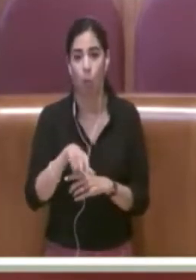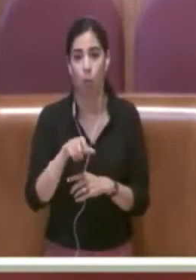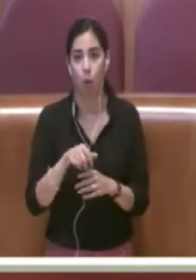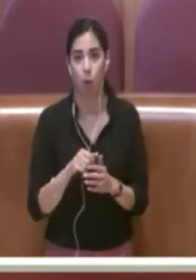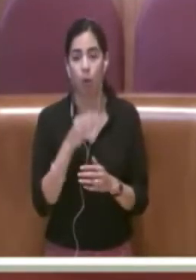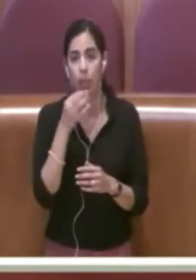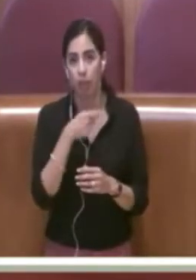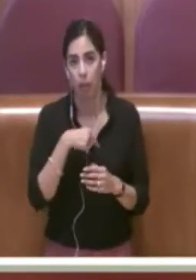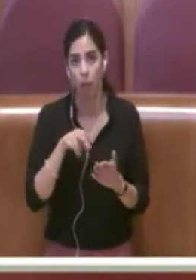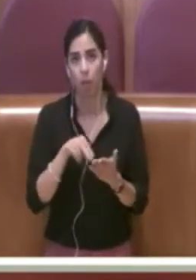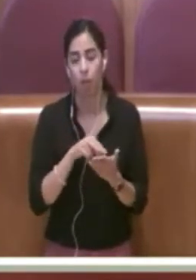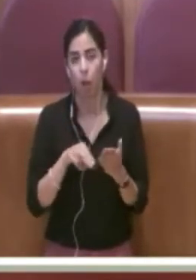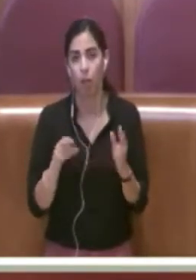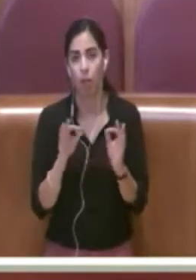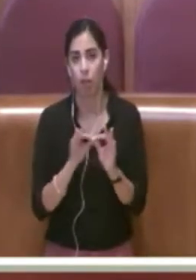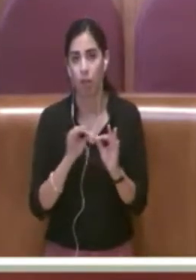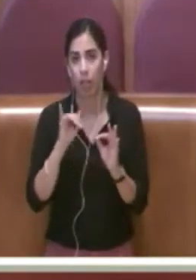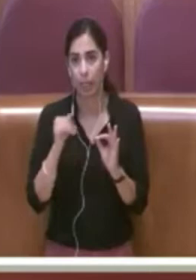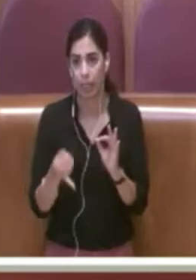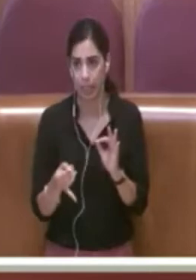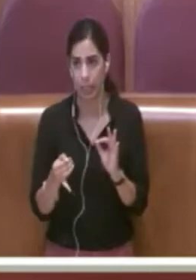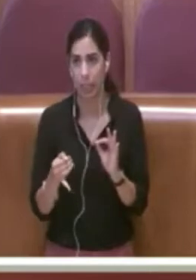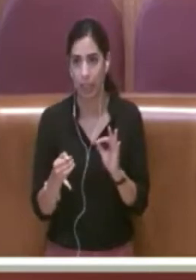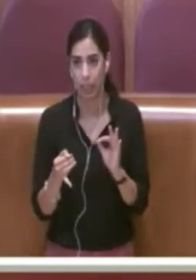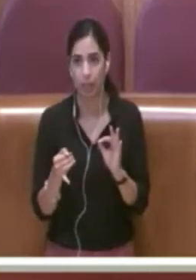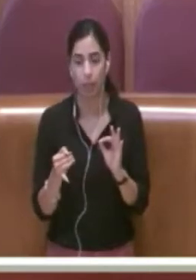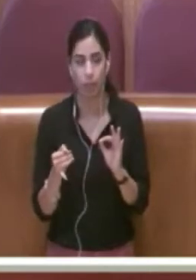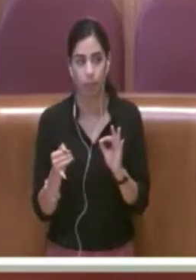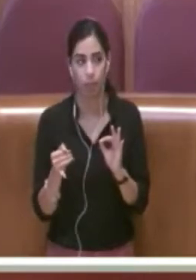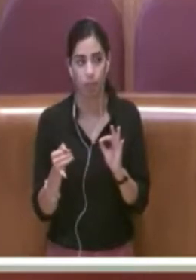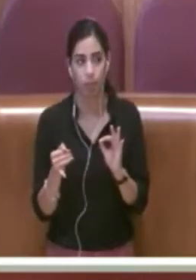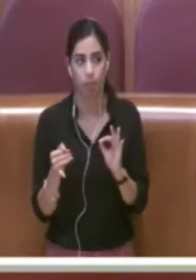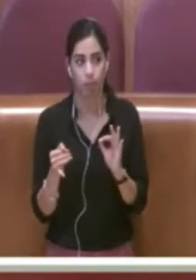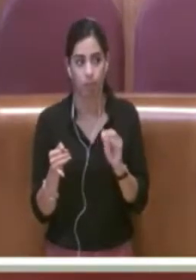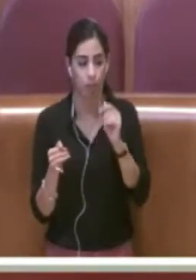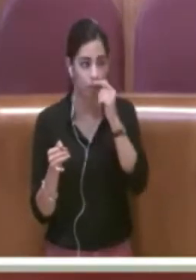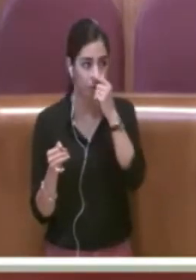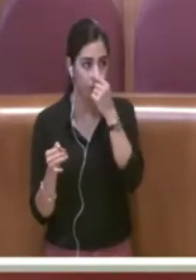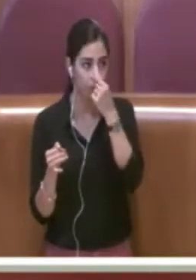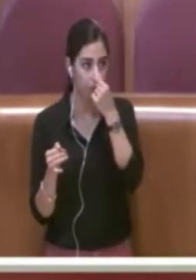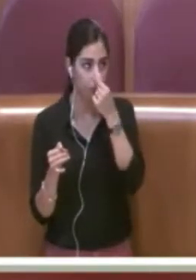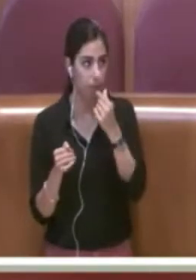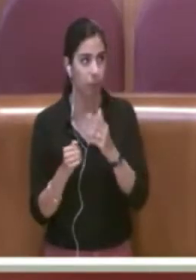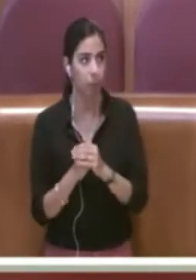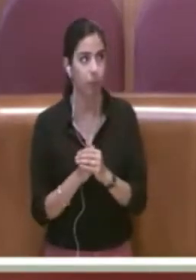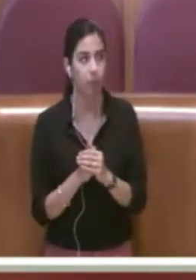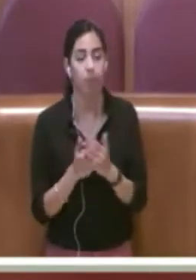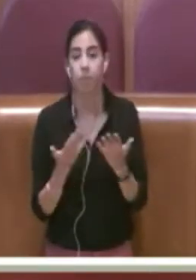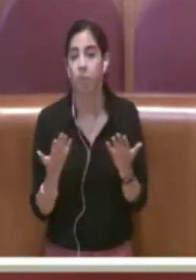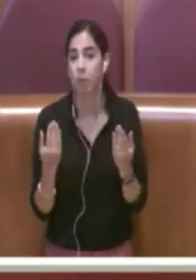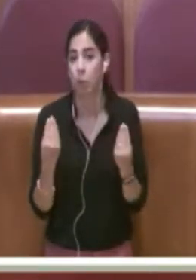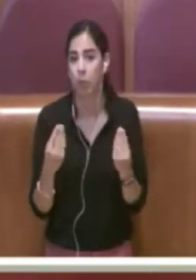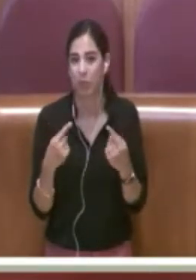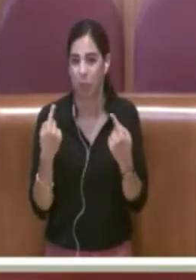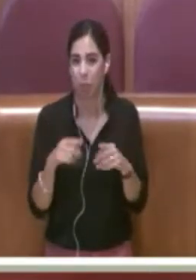voteremo favorevolmente. E quindi tutto quello che